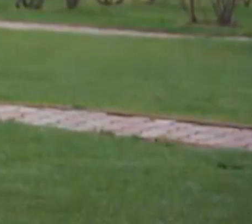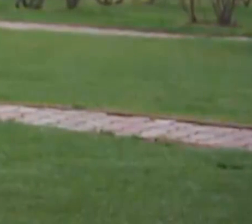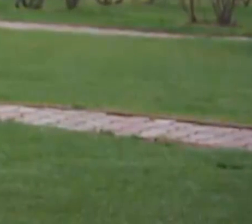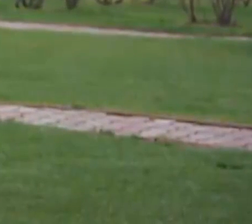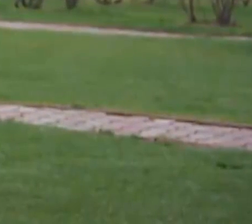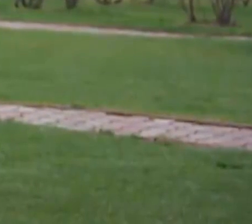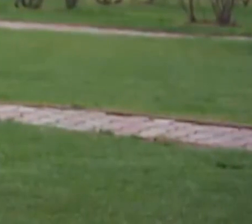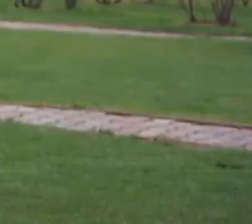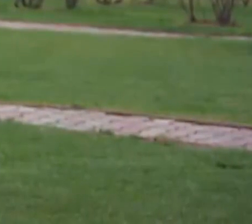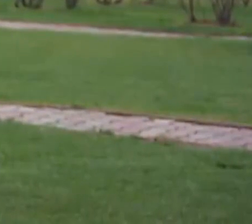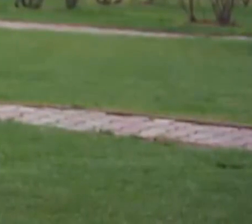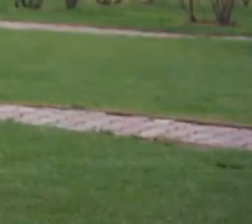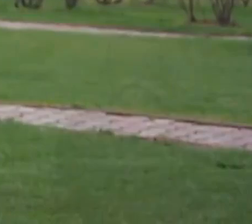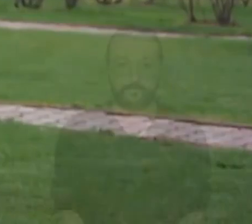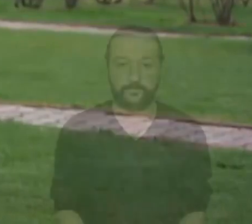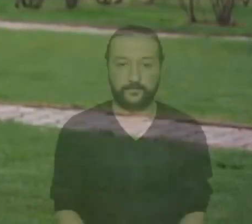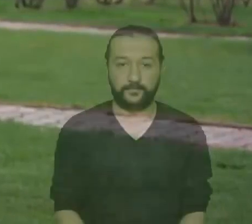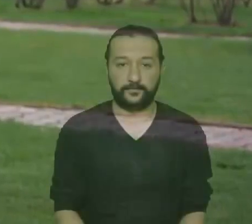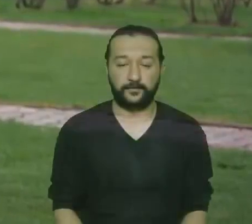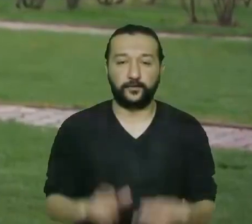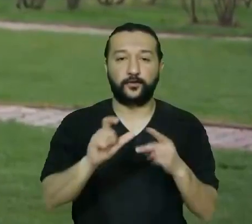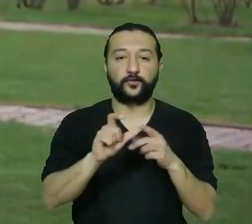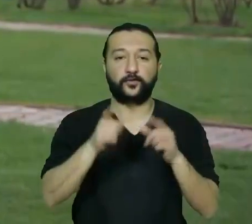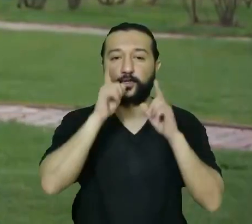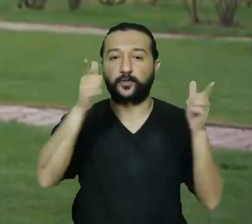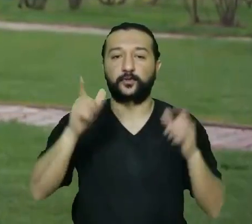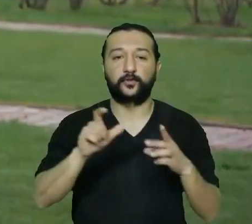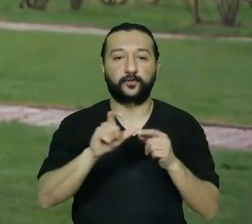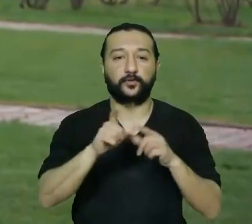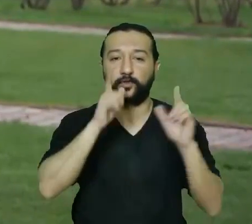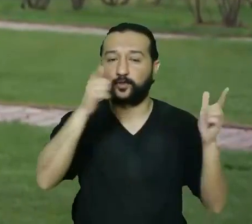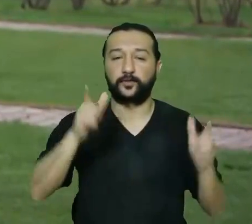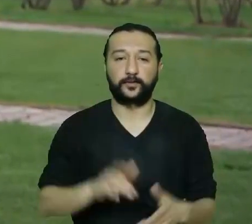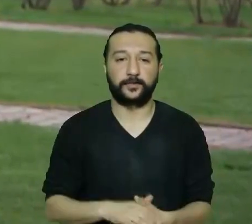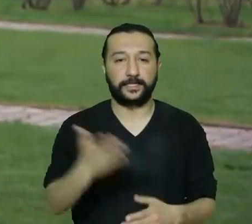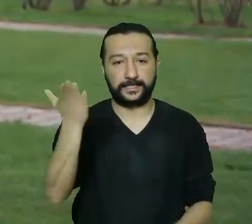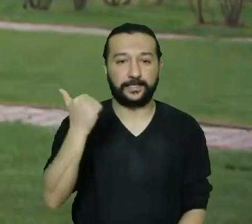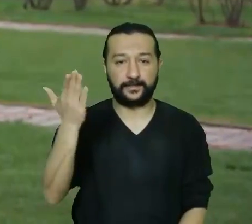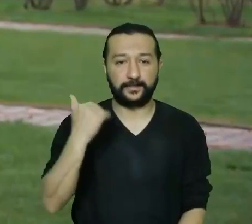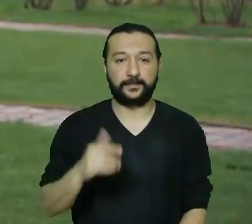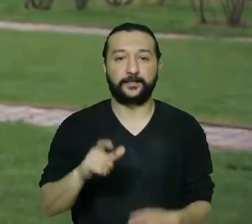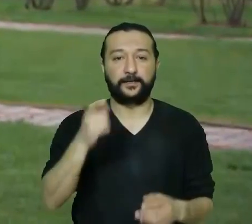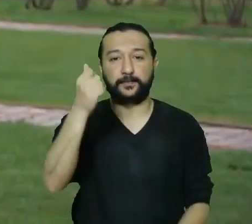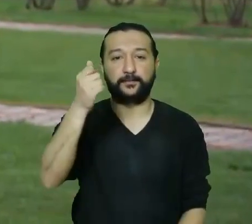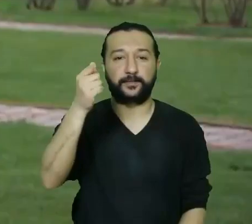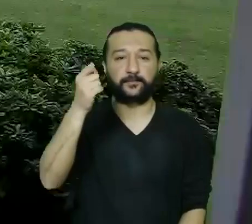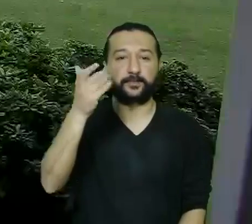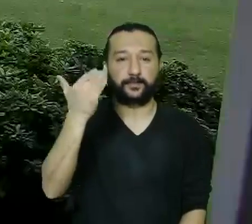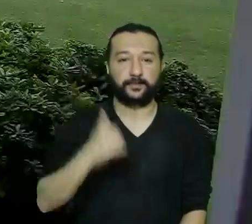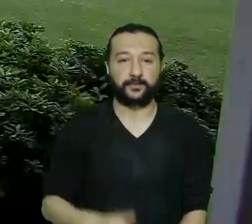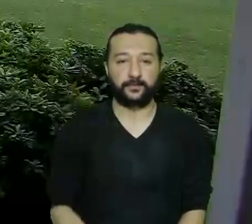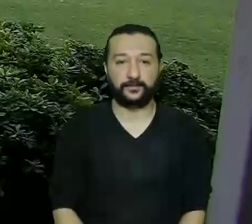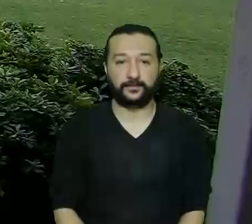Cüzdanı çıkardı, içinden bir yüzlük çıkarıp tuttu. Şükrü! Şükrü, Şükrü, Şükrü! Gel! Gel! Para, para, para, para!